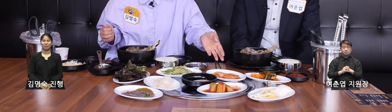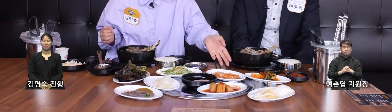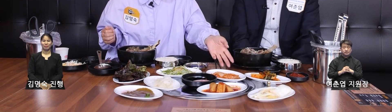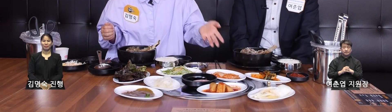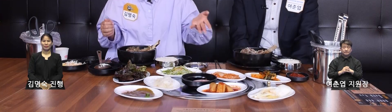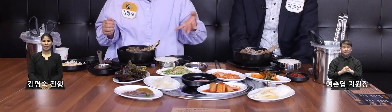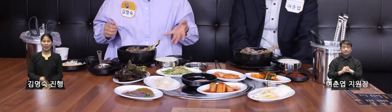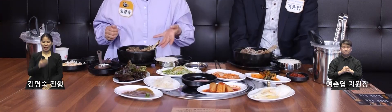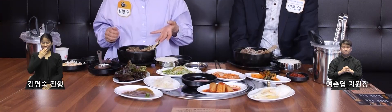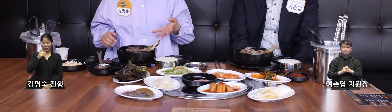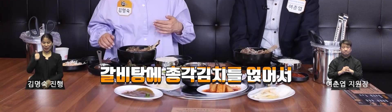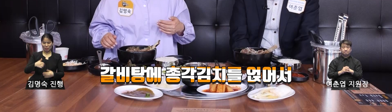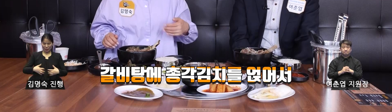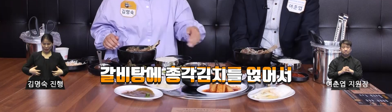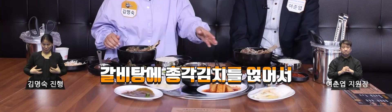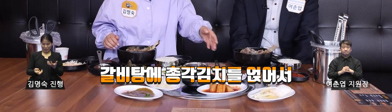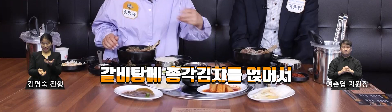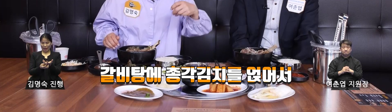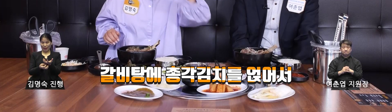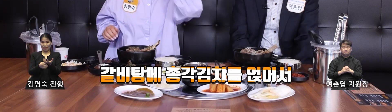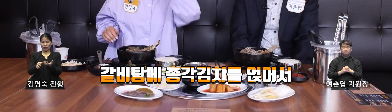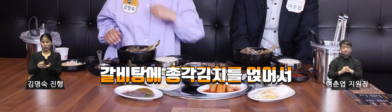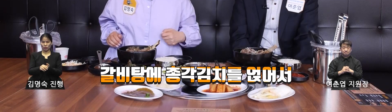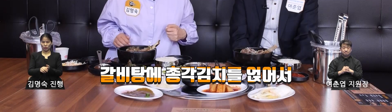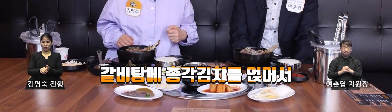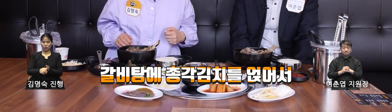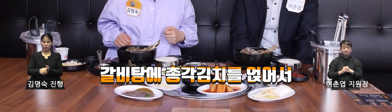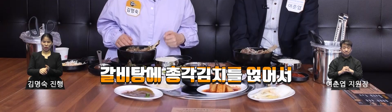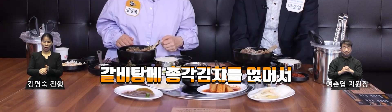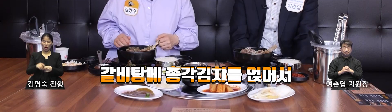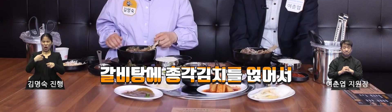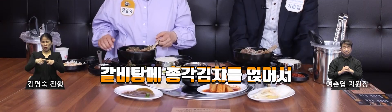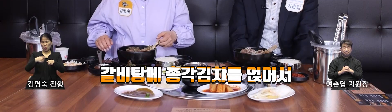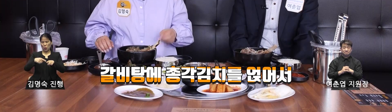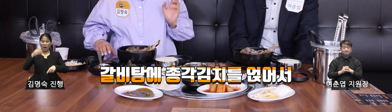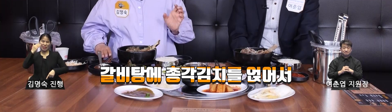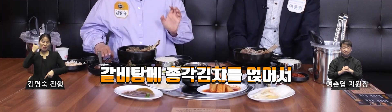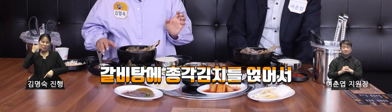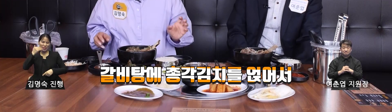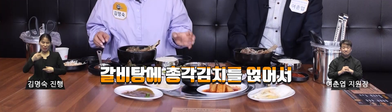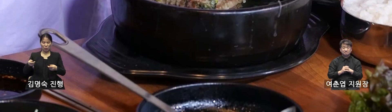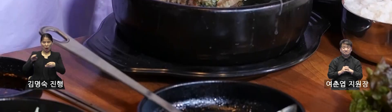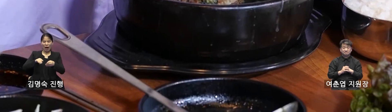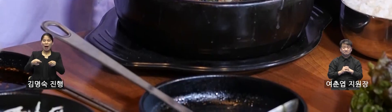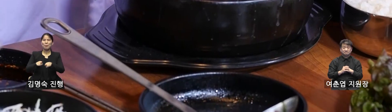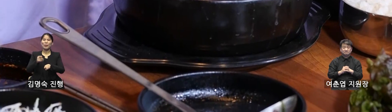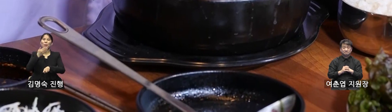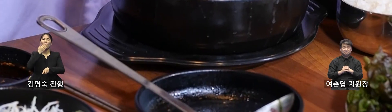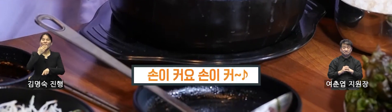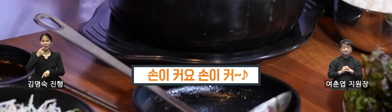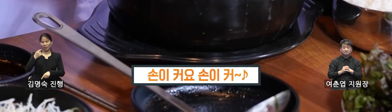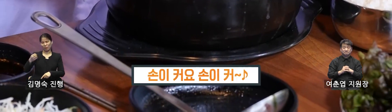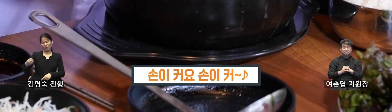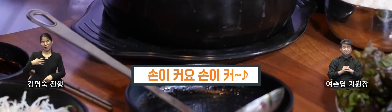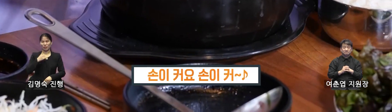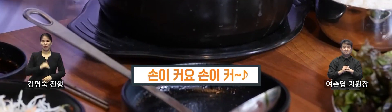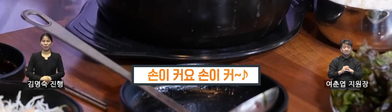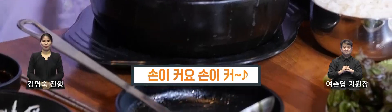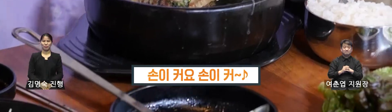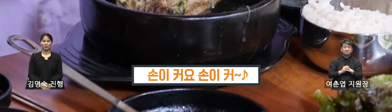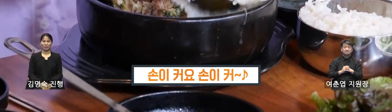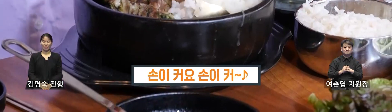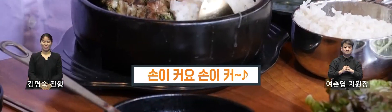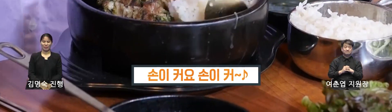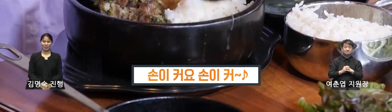네. 우리 사장님이 갈비탕에는 이 종갓김치를 얹어서 한번 먹어보라고 네, 하셨어요. 네. 아우 사장님 손이 너무